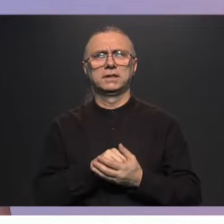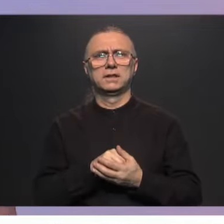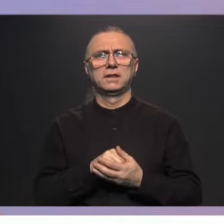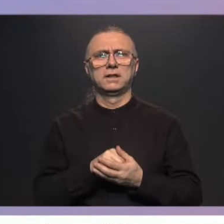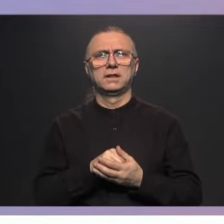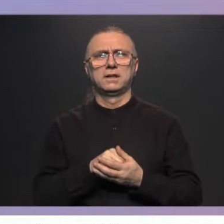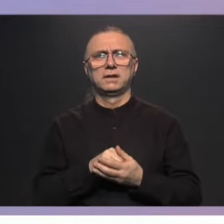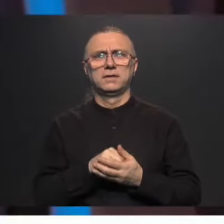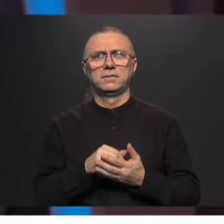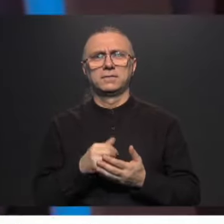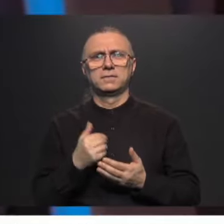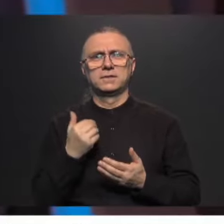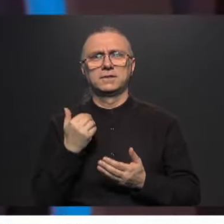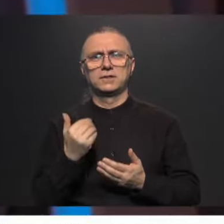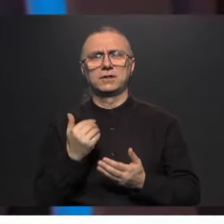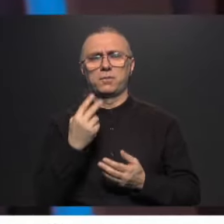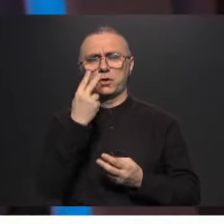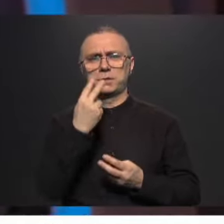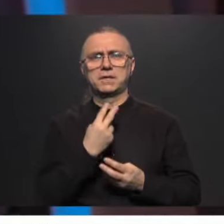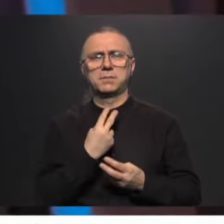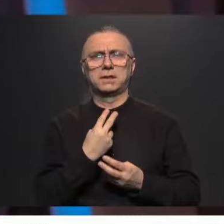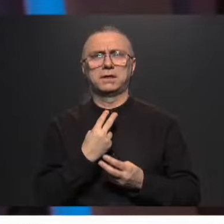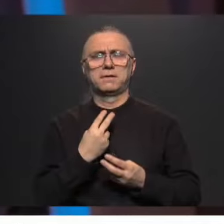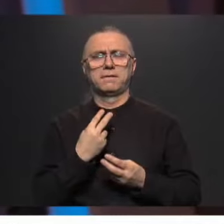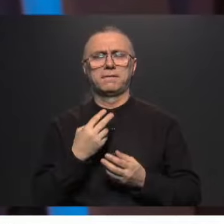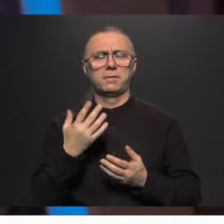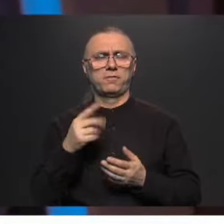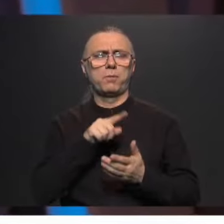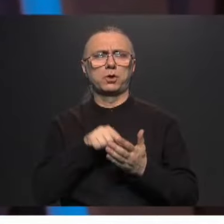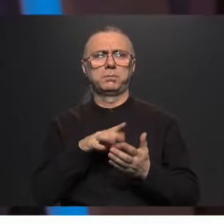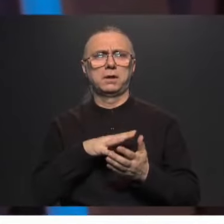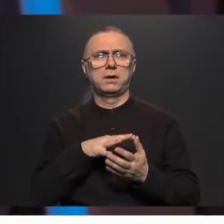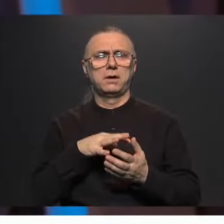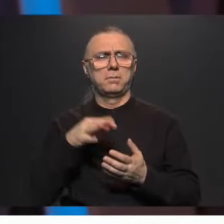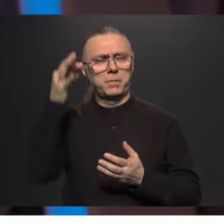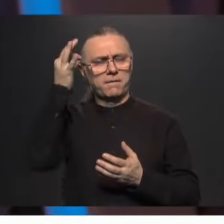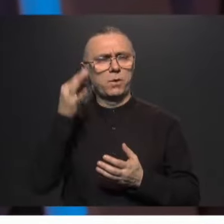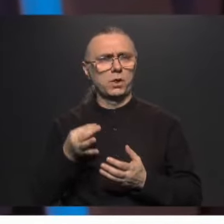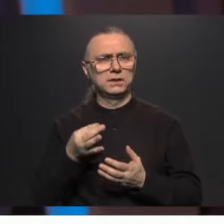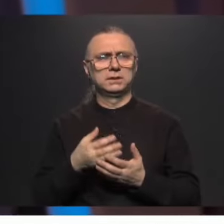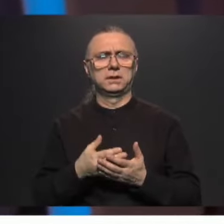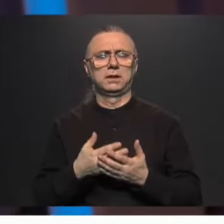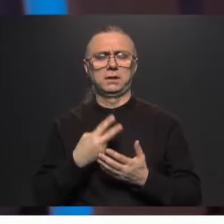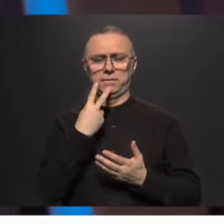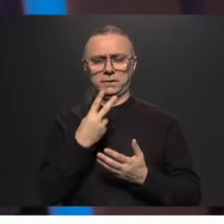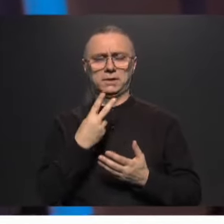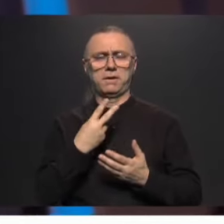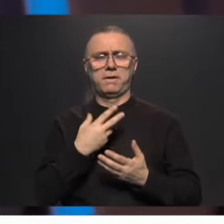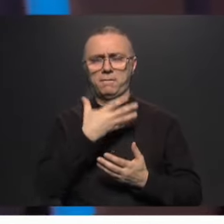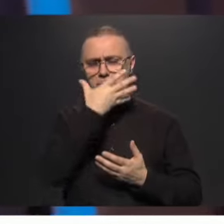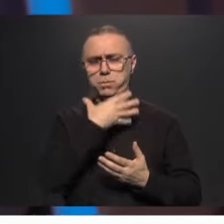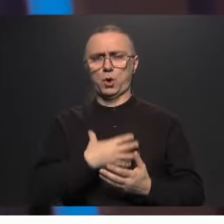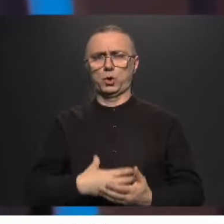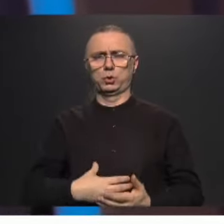эфира, конечно же. Но сейчас вы можете посмотреть, что волосы и я ношу исключительно в виде бороды. Вот. Здесь